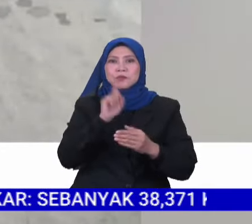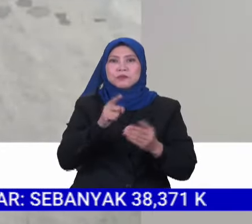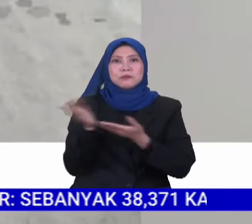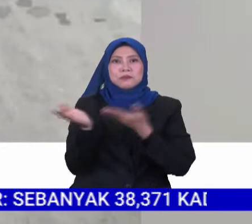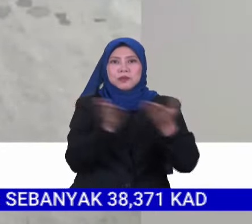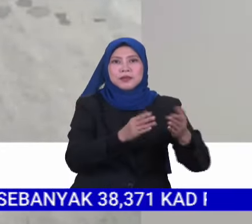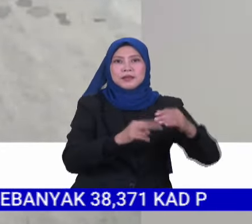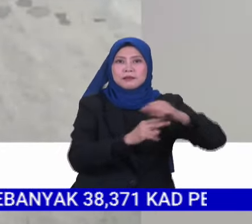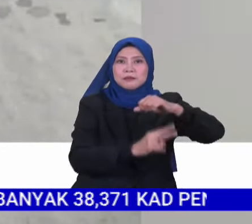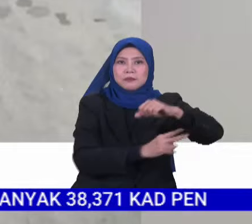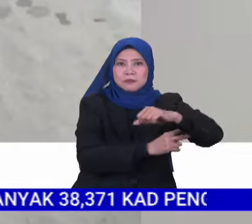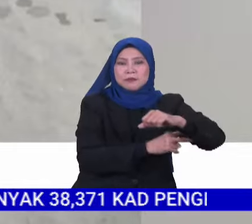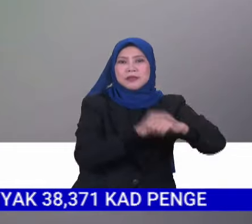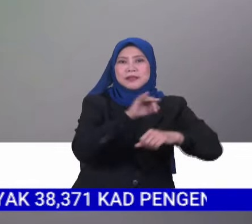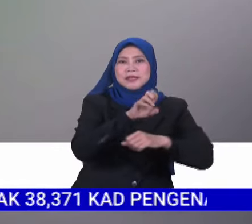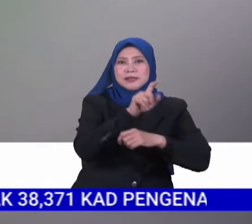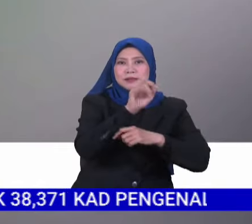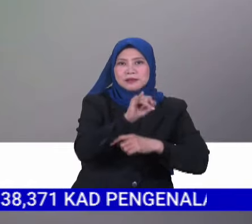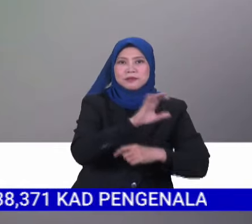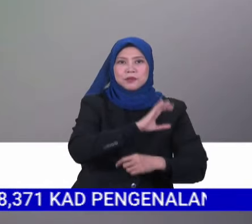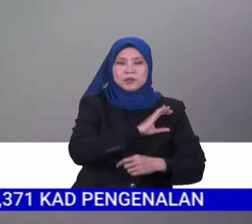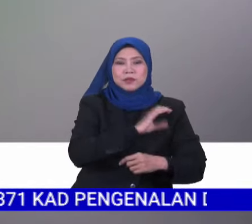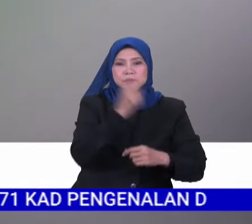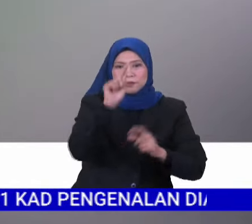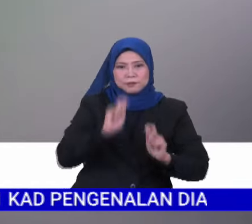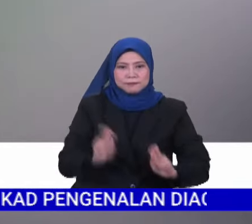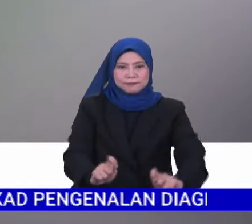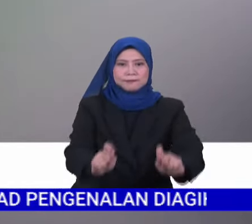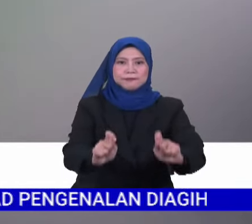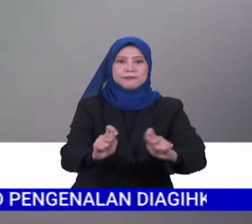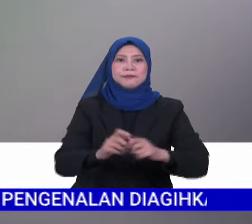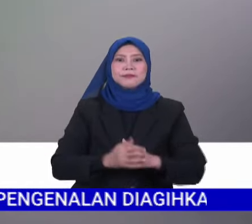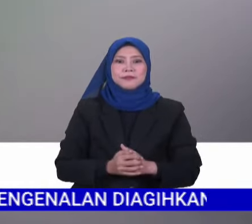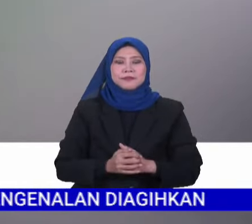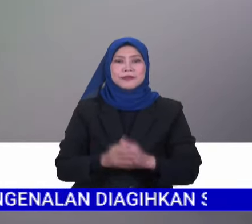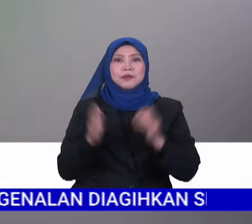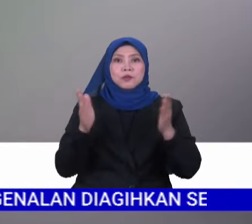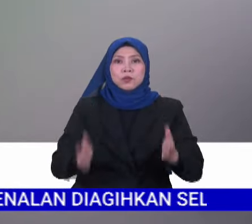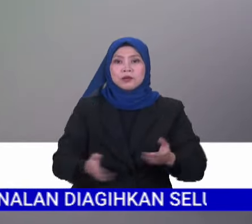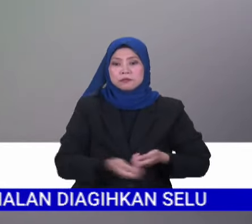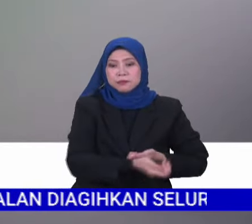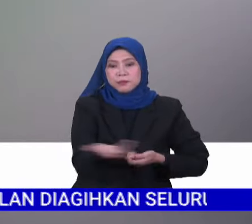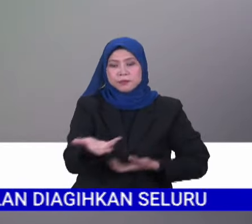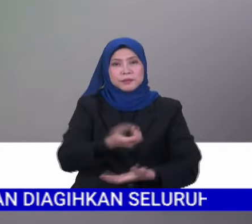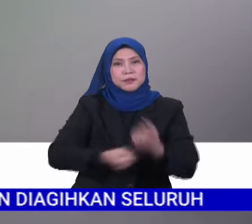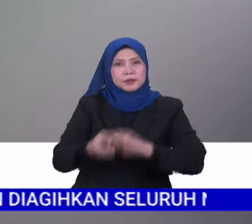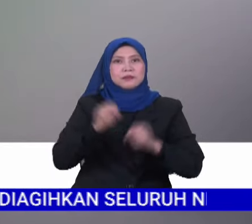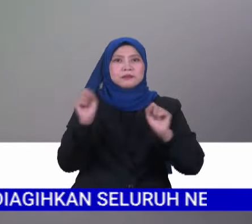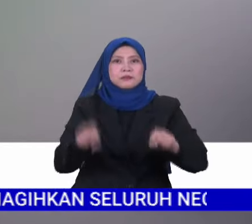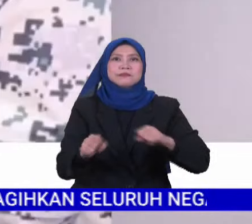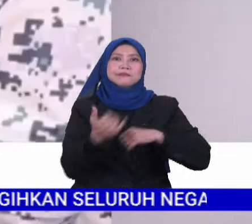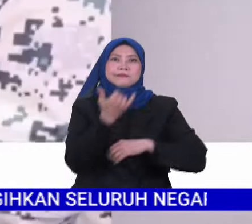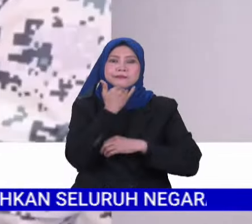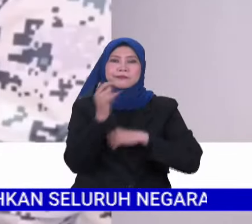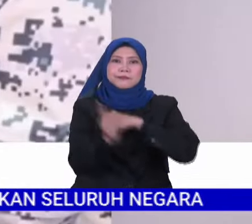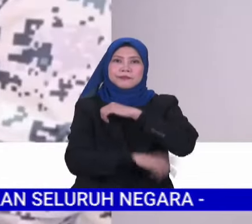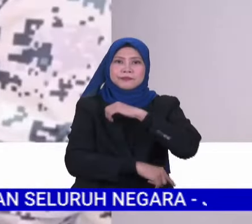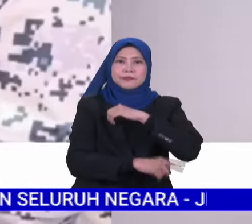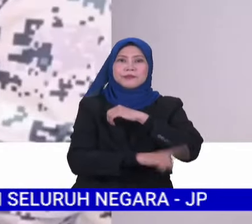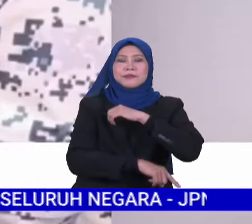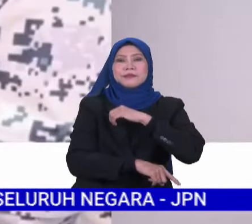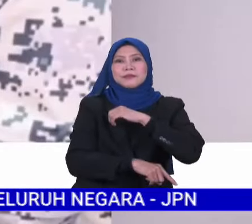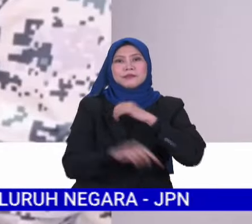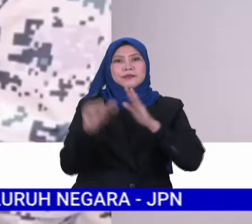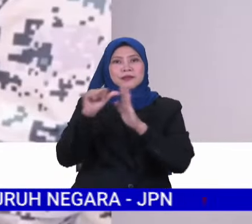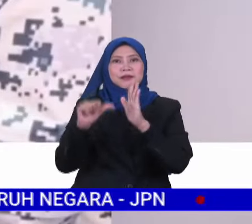dibawa ke Jetty pulis Marine batu ban untuk tindakan lanjut nelayan boleh didakwa di bawah section 11 kurungan tiga golongan